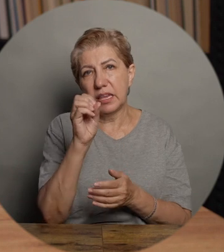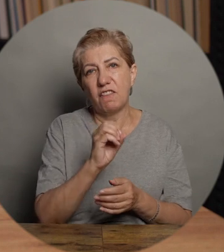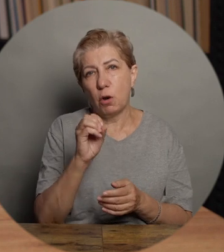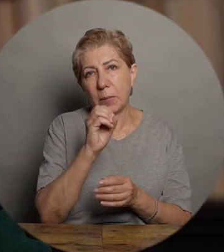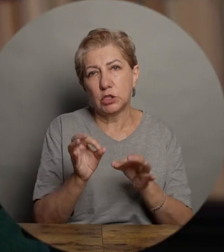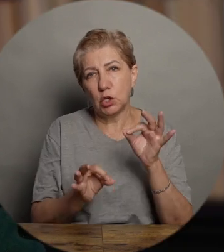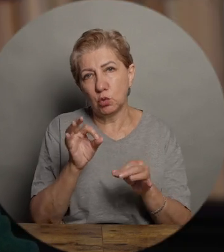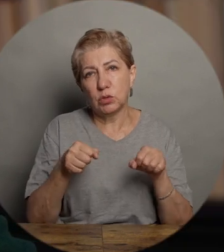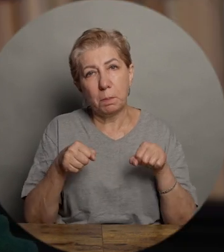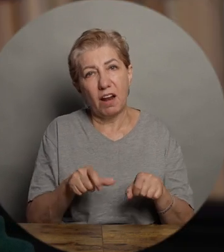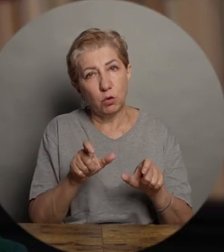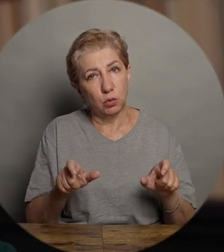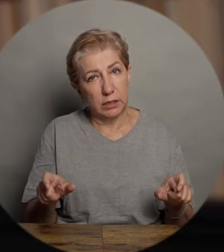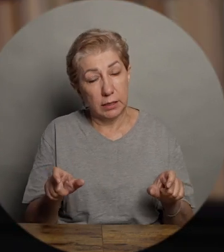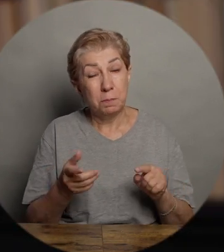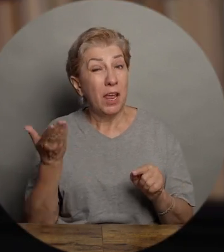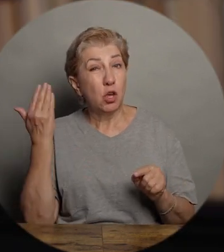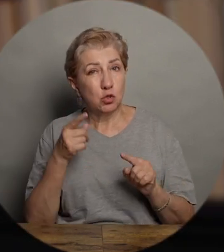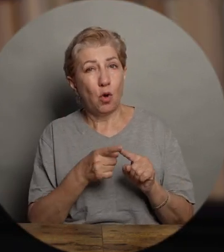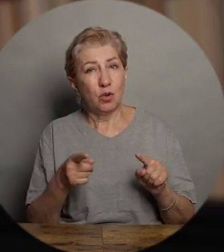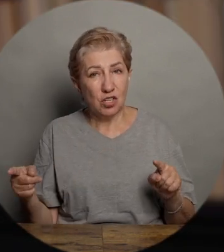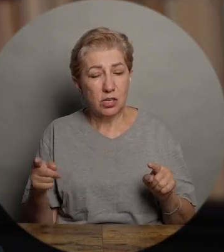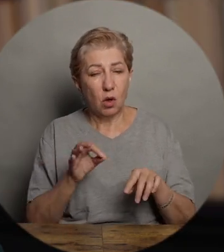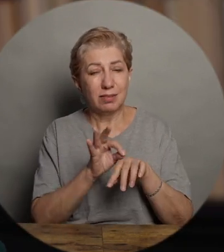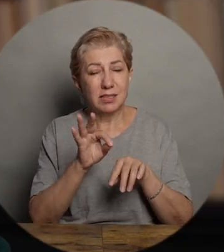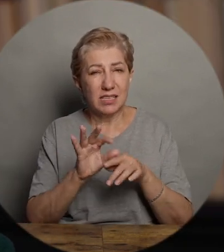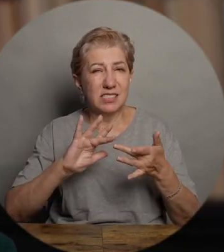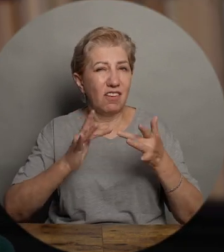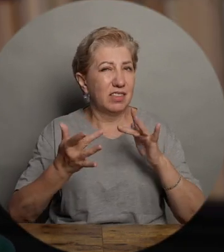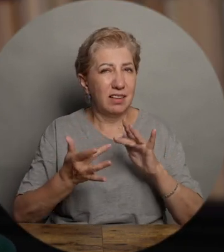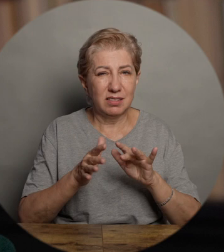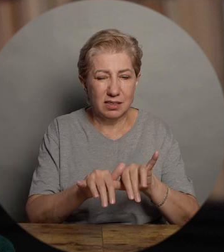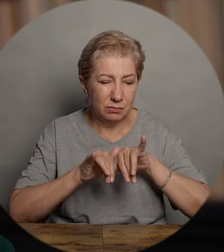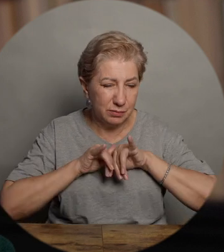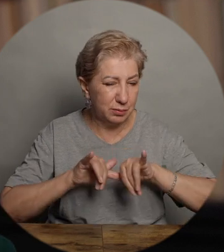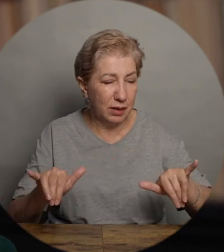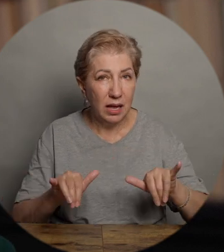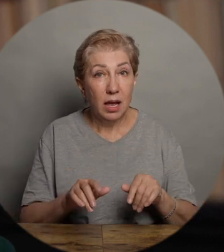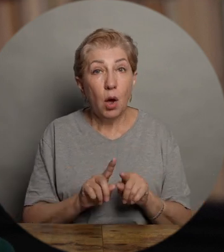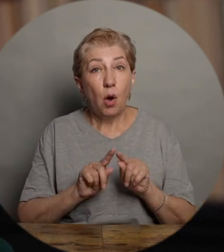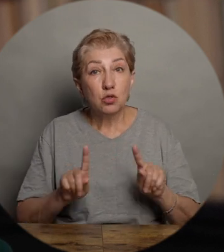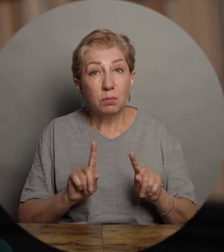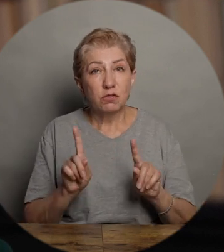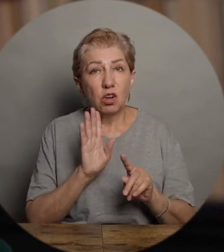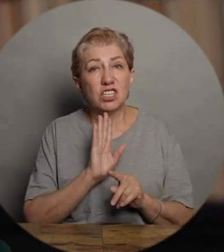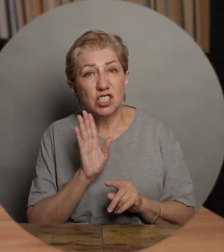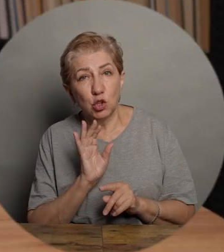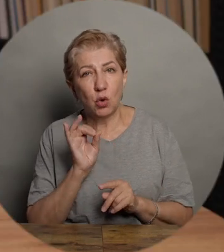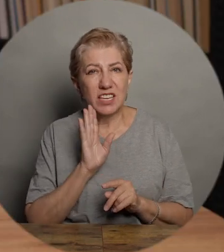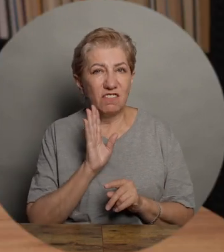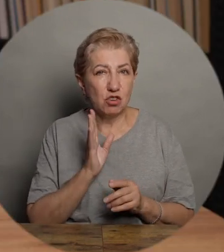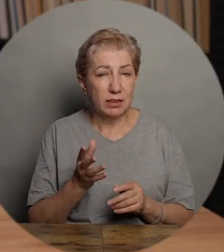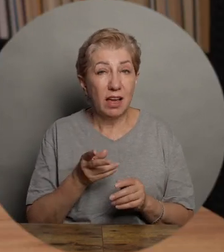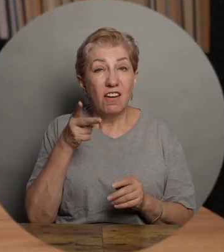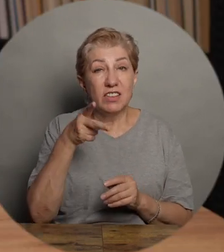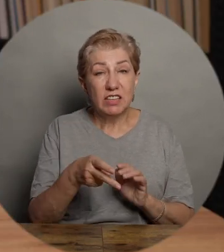прав людини з того часу насильство в цифровому просторі стало ще більш поширеним особливо щодо жінок та дівчат про це